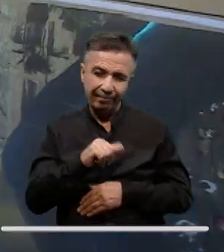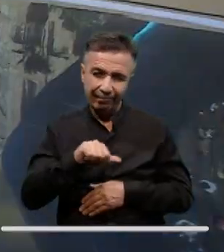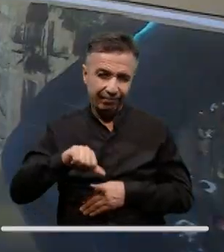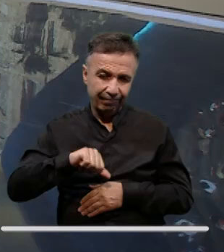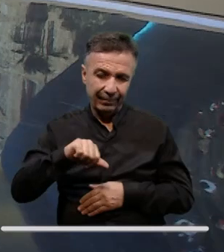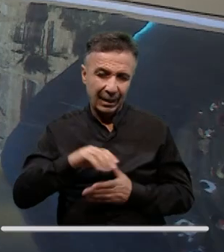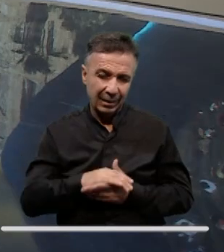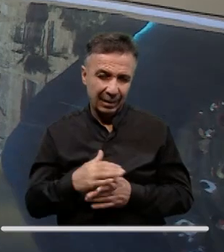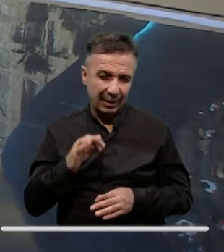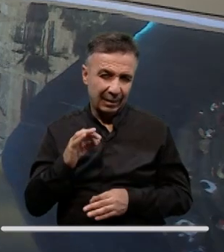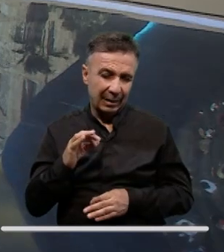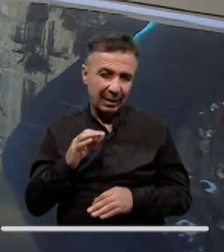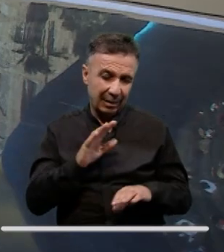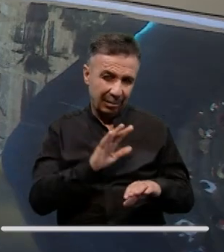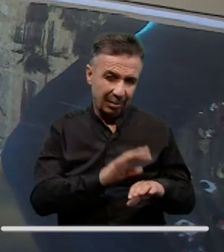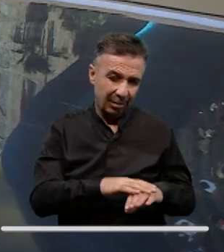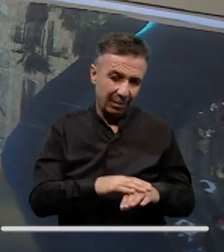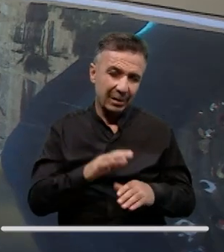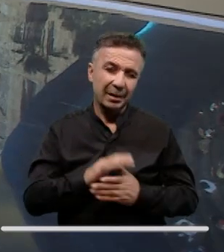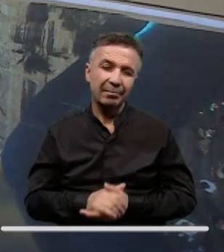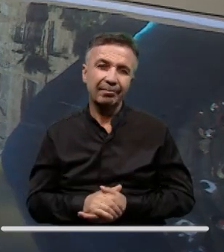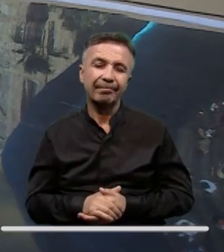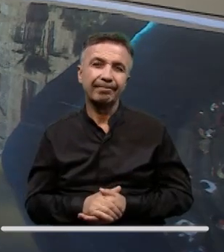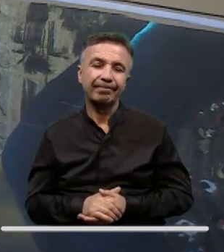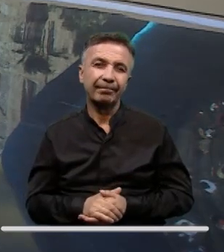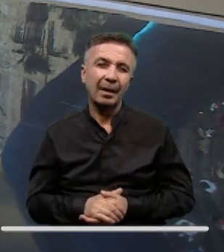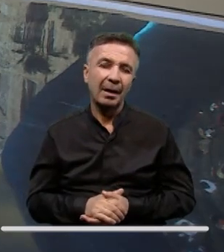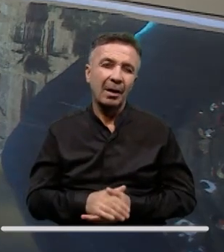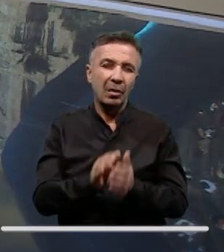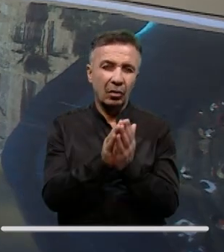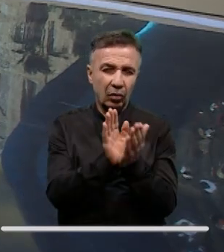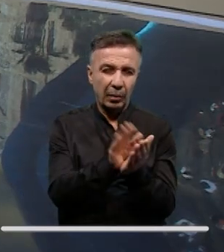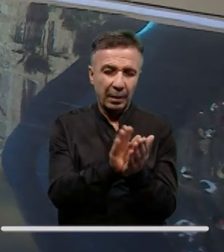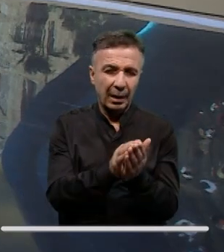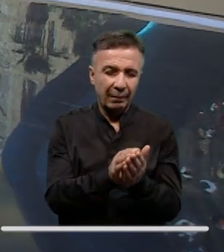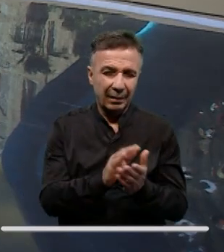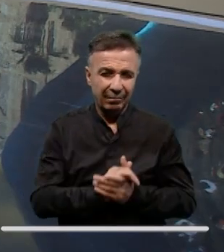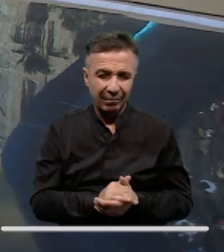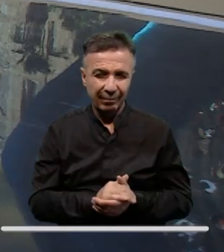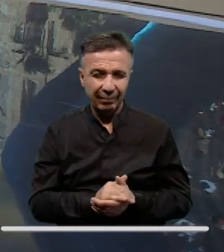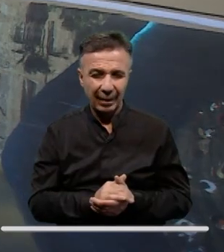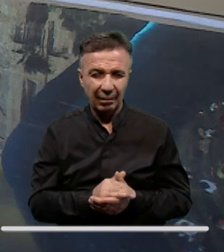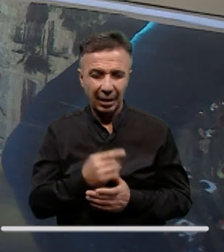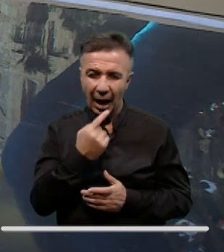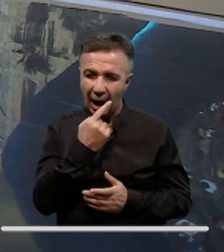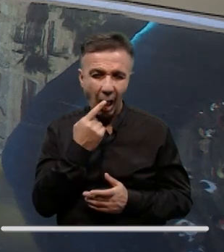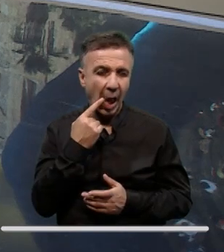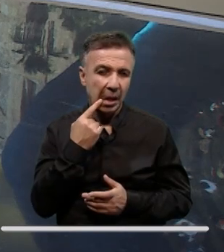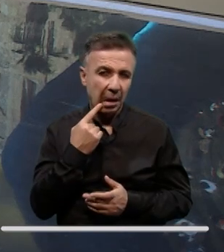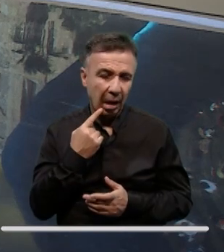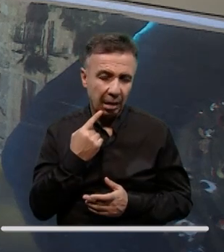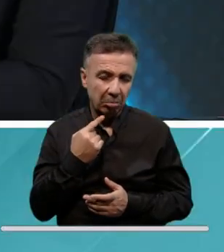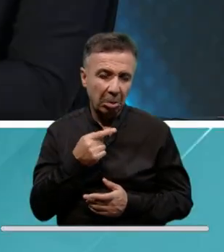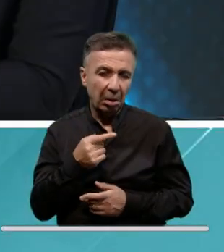insana değmes veya domuzun salyası dır Eee köpek gibi hayvanların salyası dır Eee yani bunlar